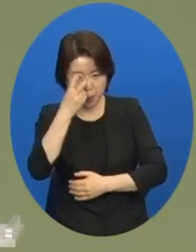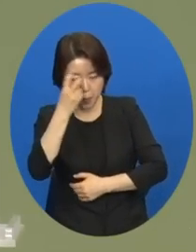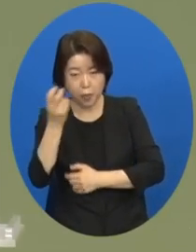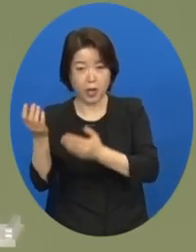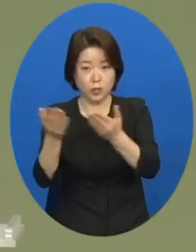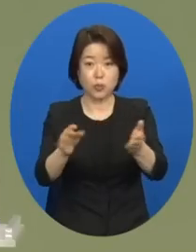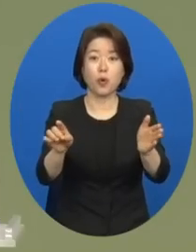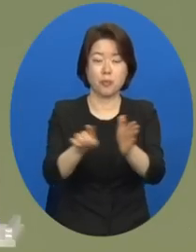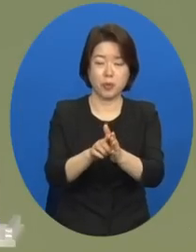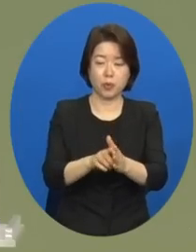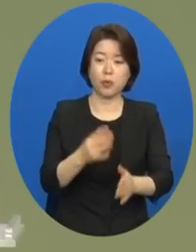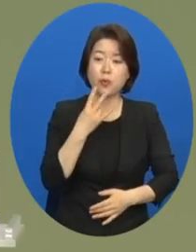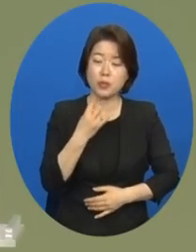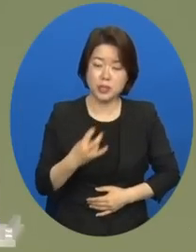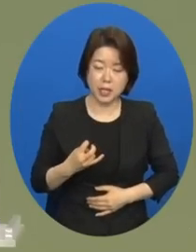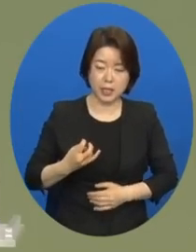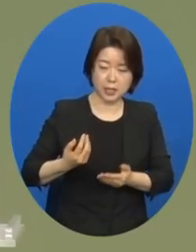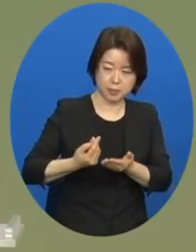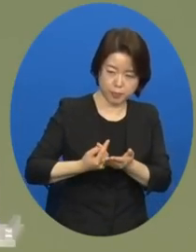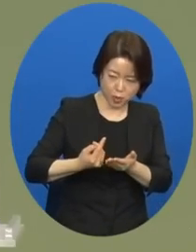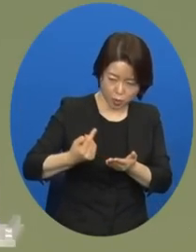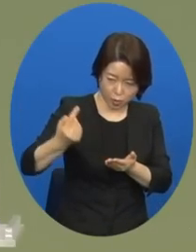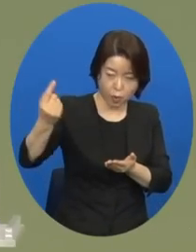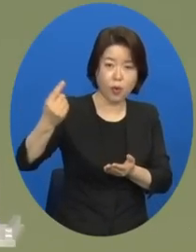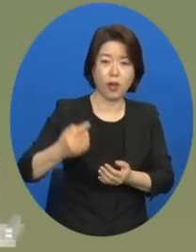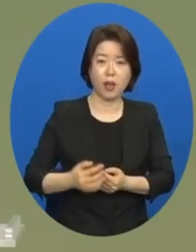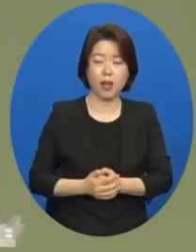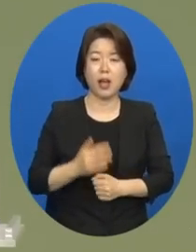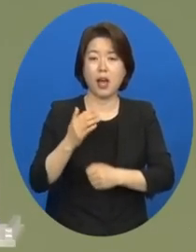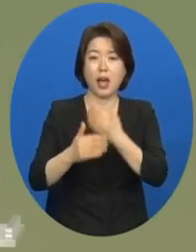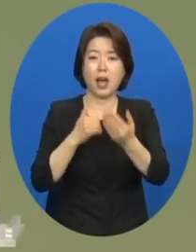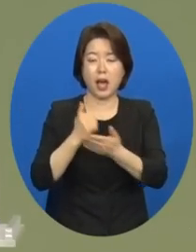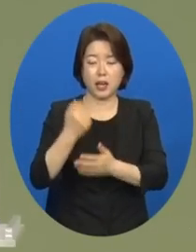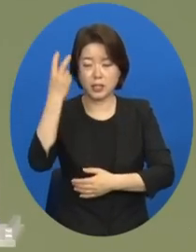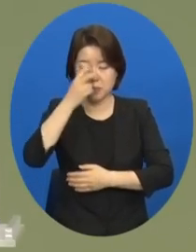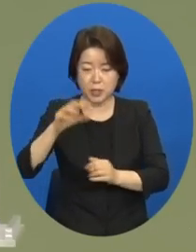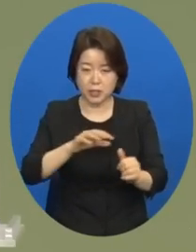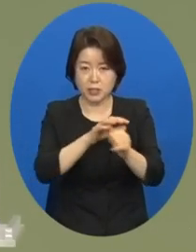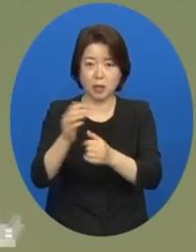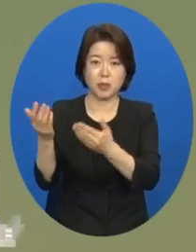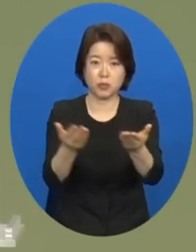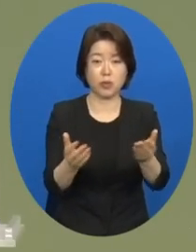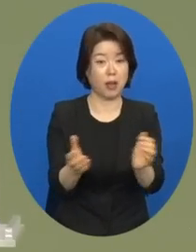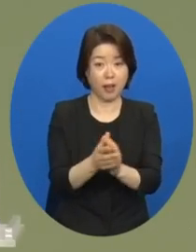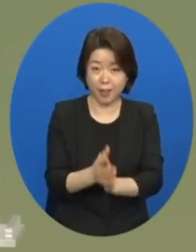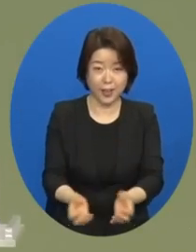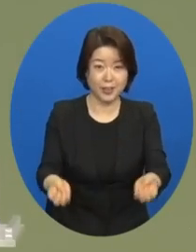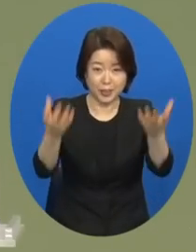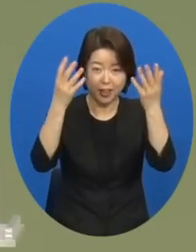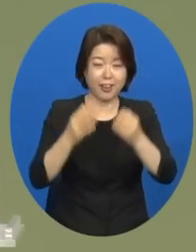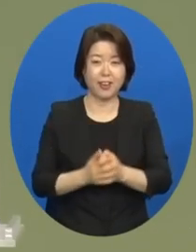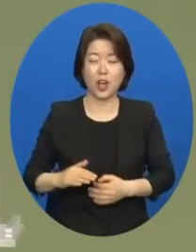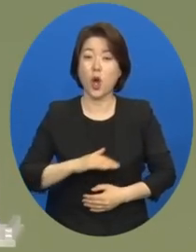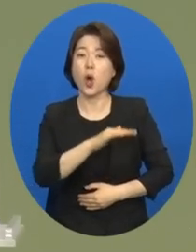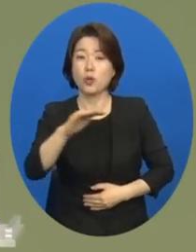살아는 떠났지만 하나님이 살피셨어요 할렐루야 그러니까 우리의